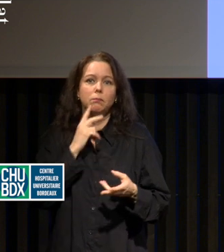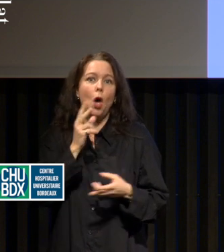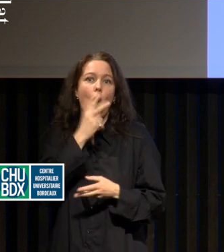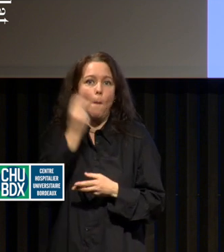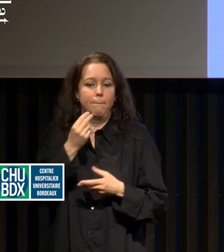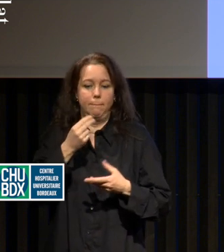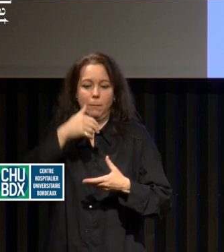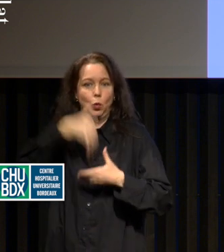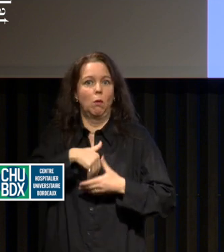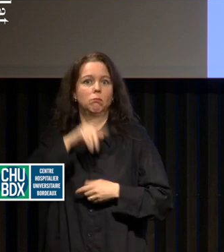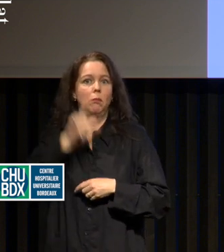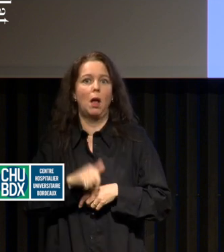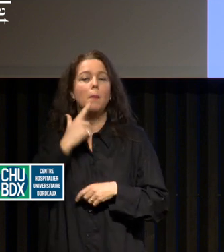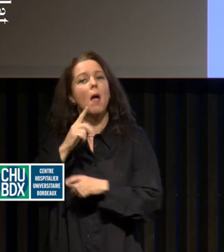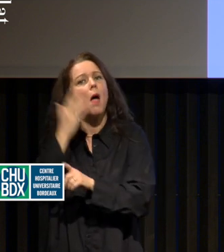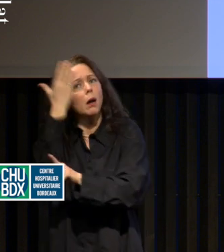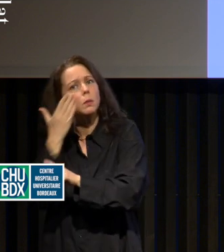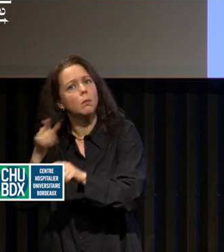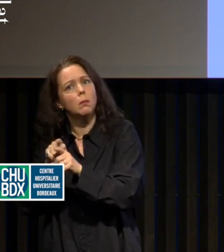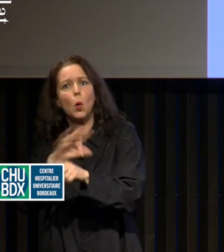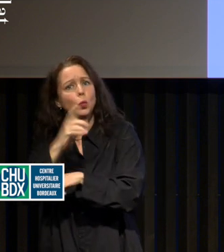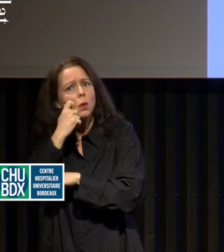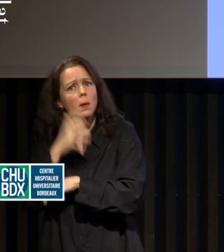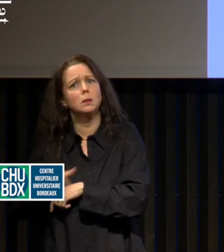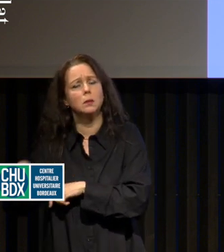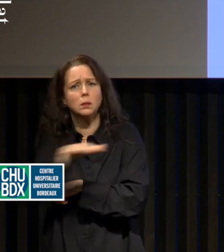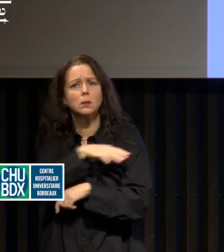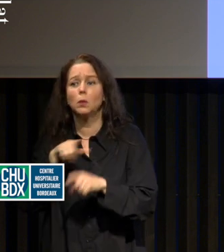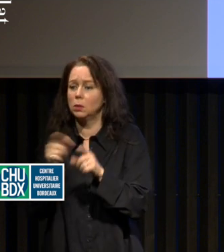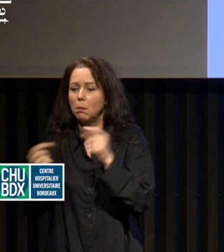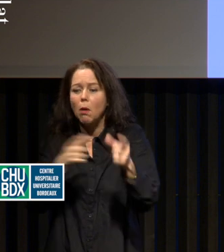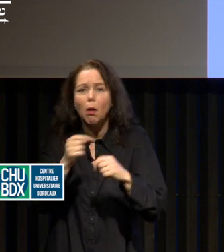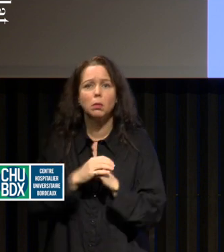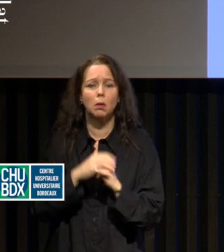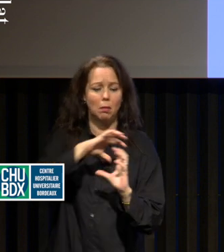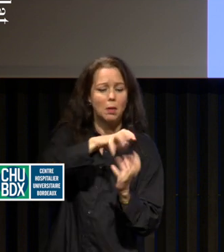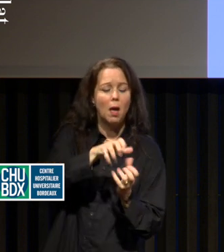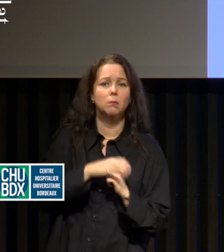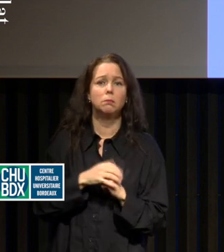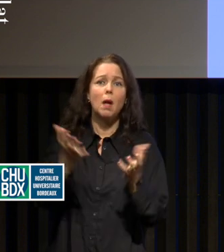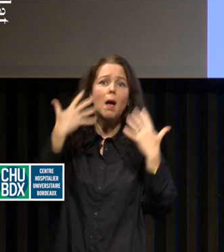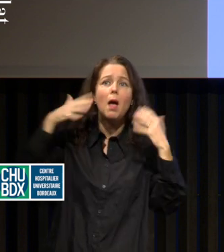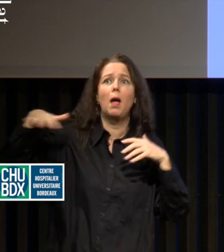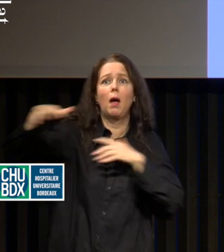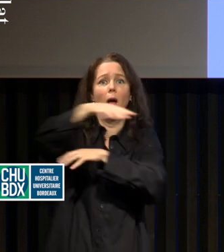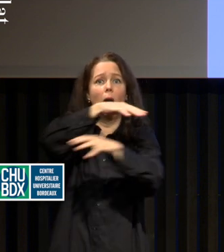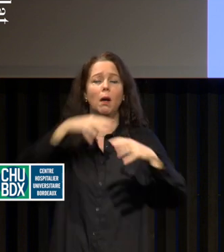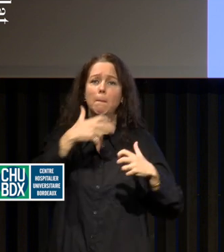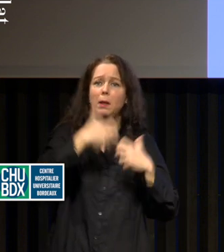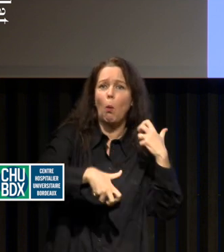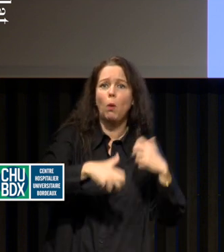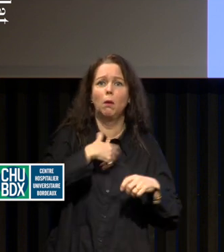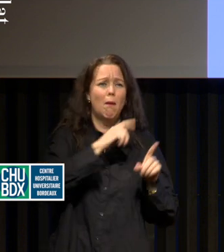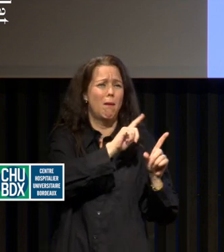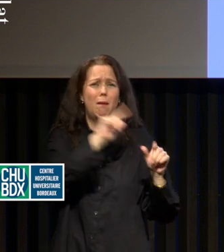c'est également vrai pour tous les animaux, toutes les espèces, et puis c'est également vrai pour les plantes, pour la terre, dans l'air, les minéraux. Il y a du